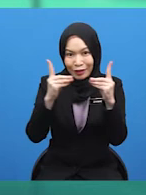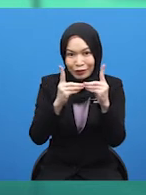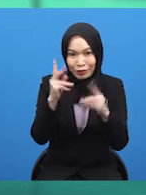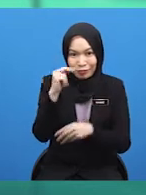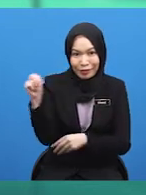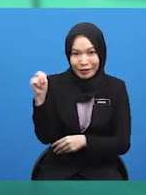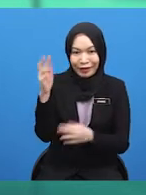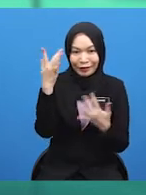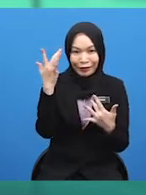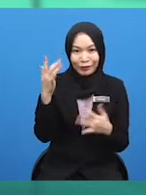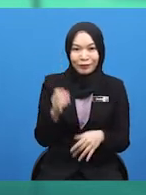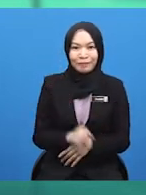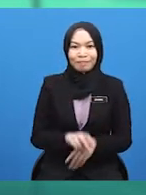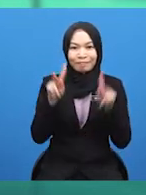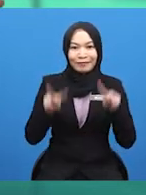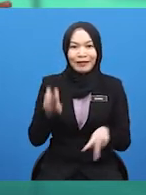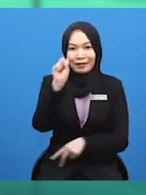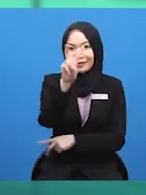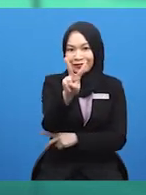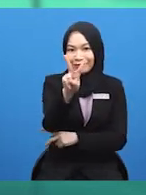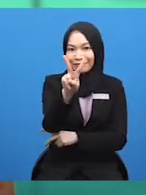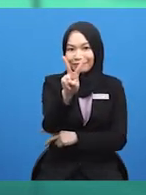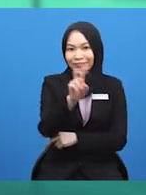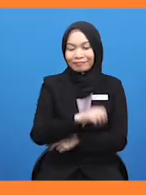program Canvas SV.